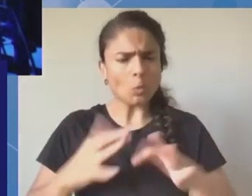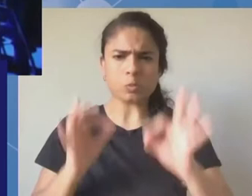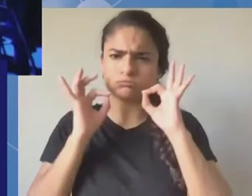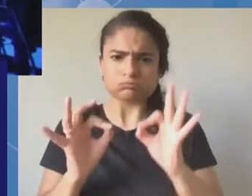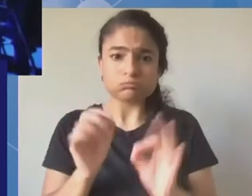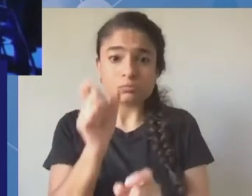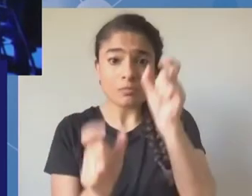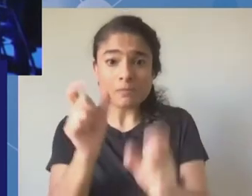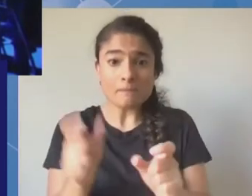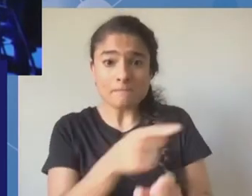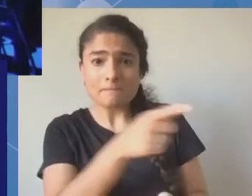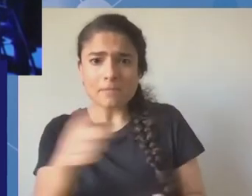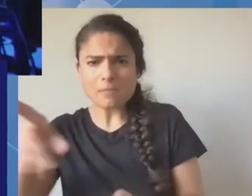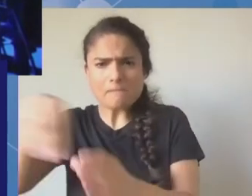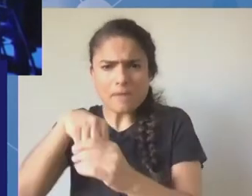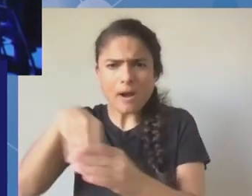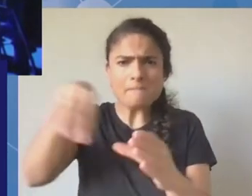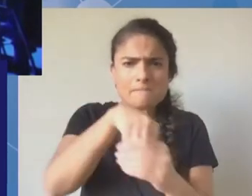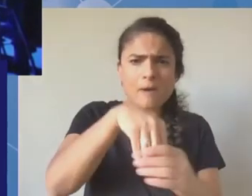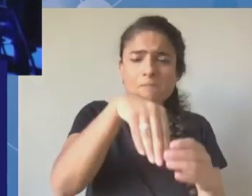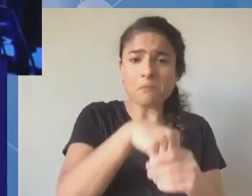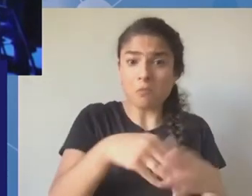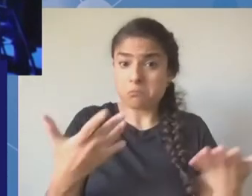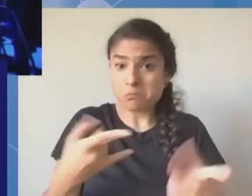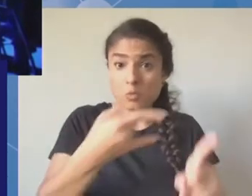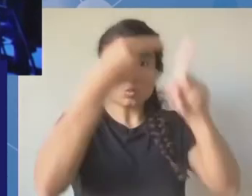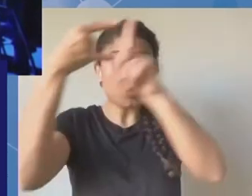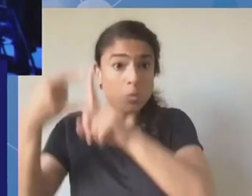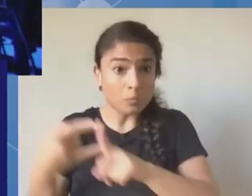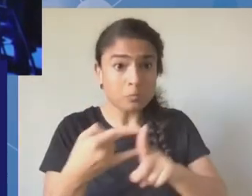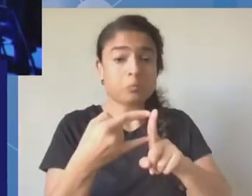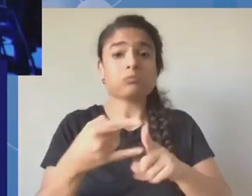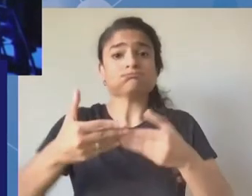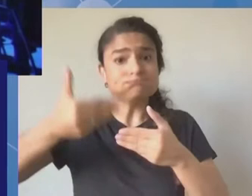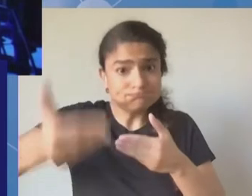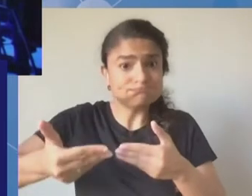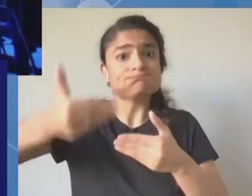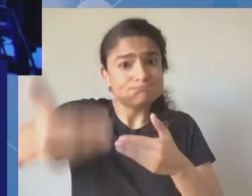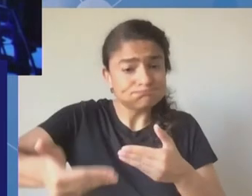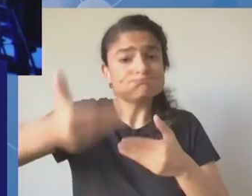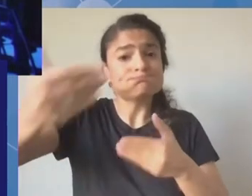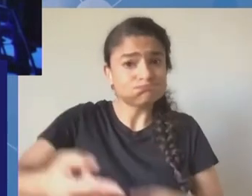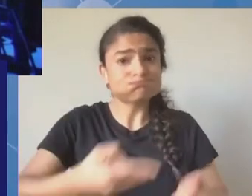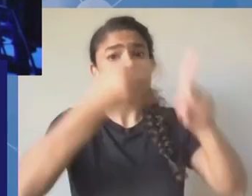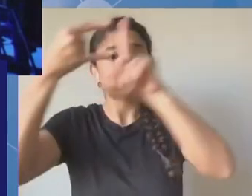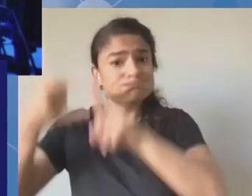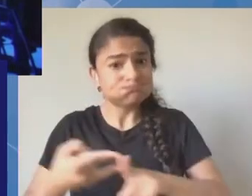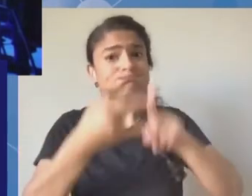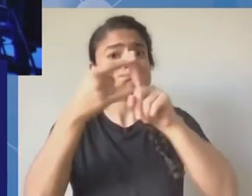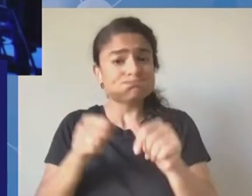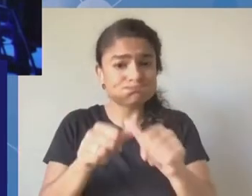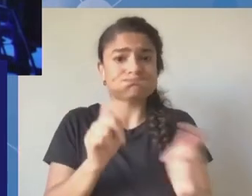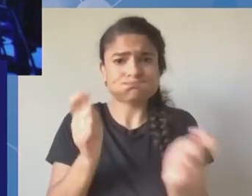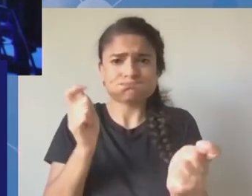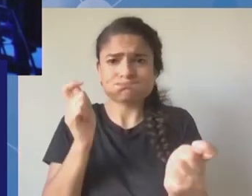重要的是有除了 Zoom 之外的一些会议，我们需要寻